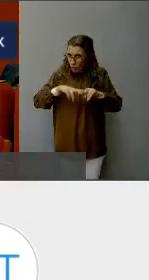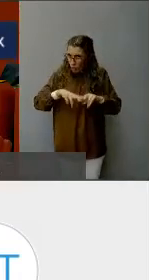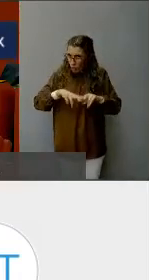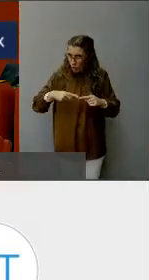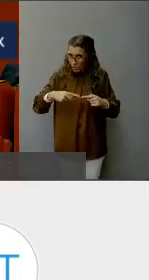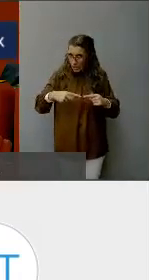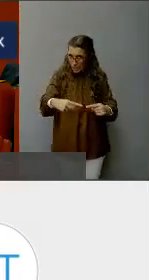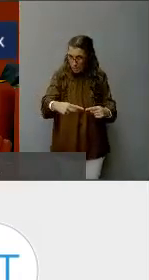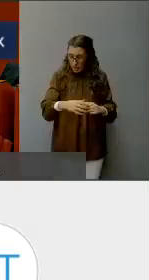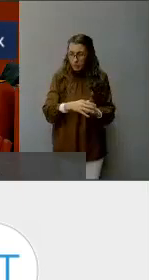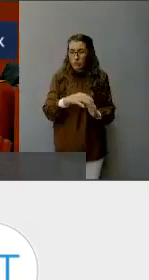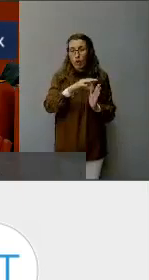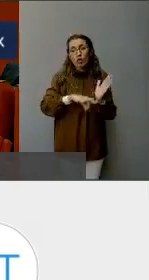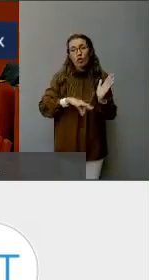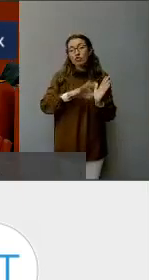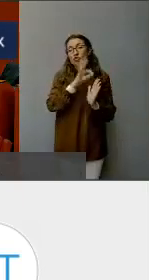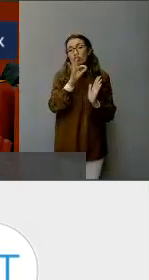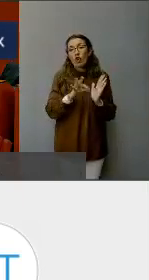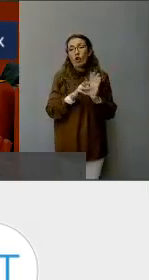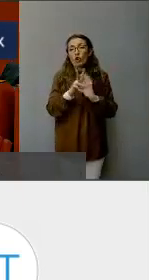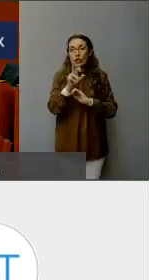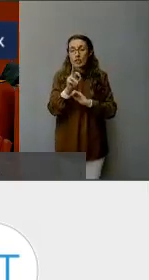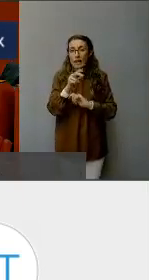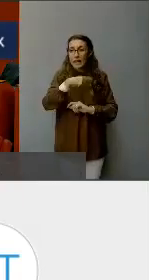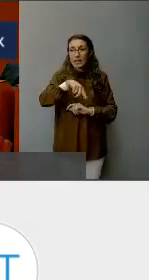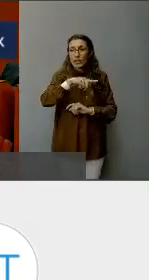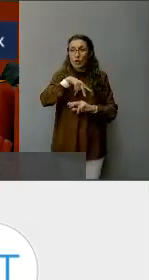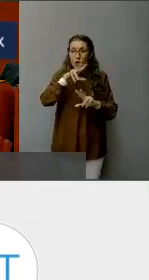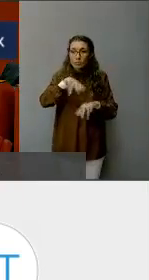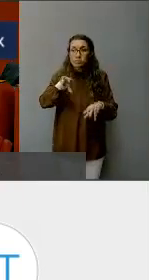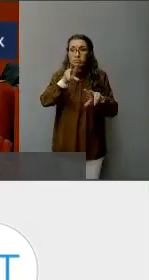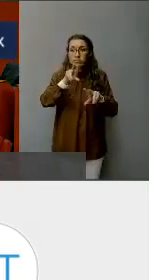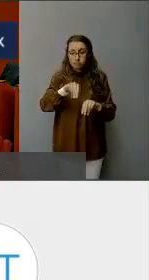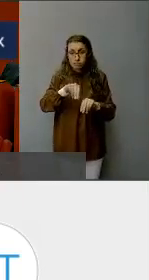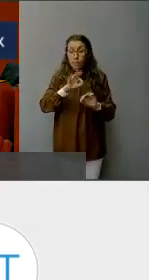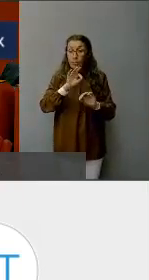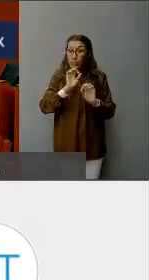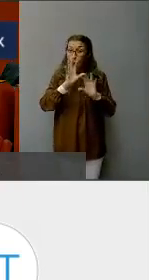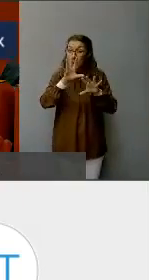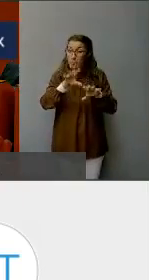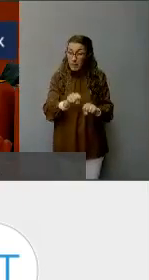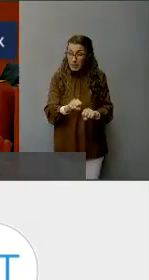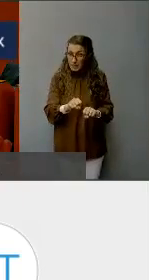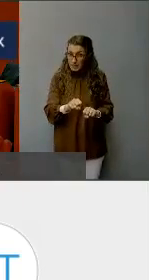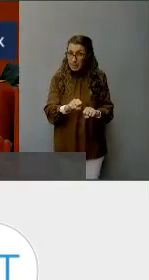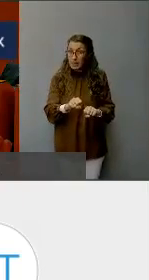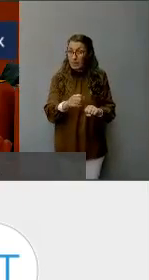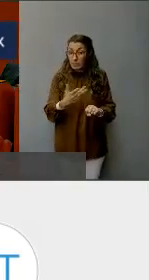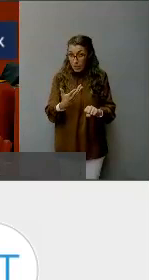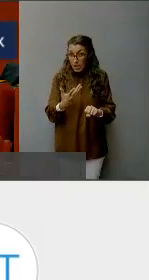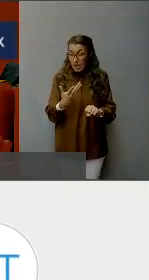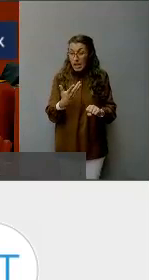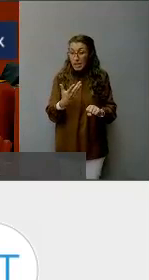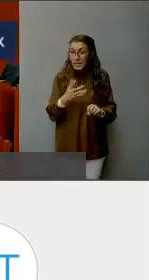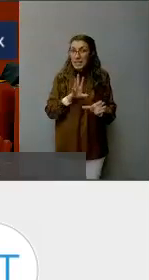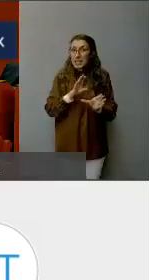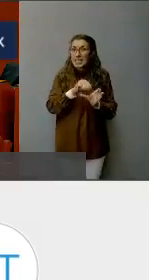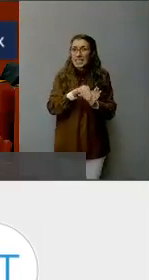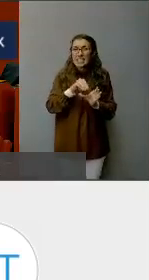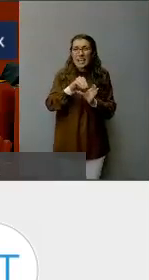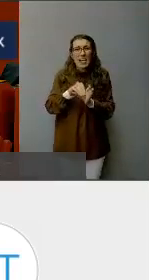questo ordine del giorno 30 noi ribadiamo nell'impegnativa affinché nuovi inserimenti dovranno